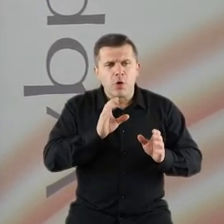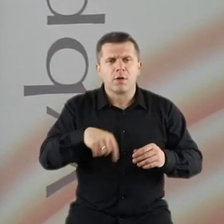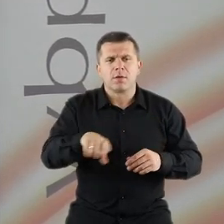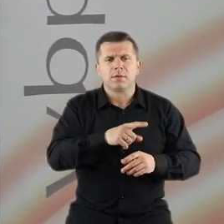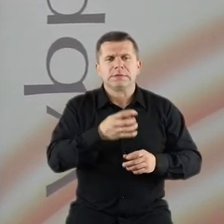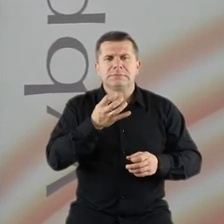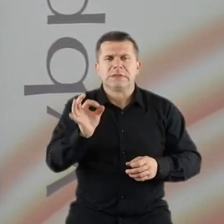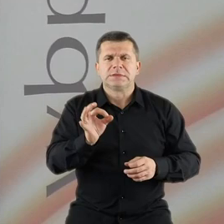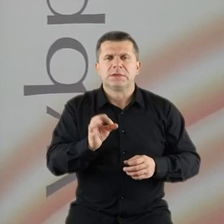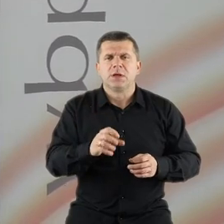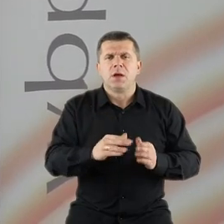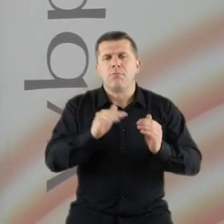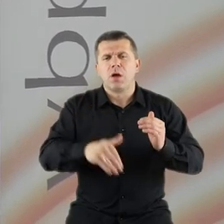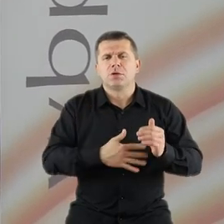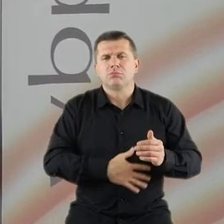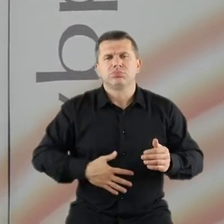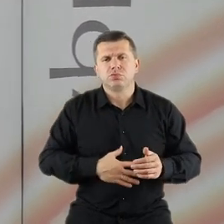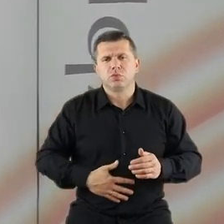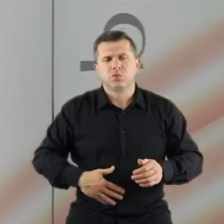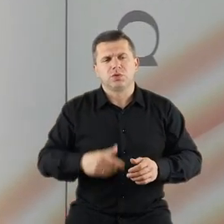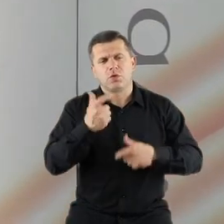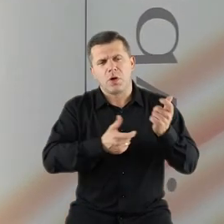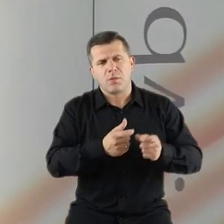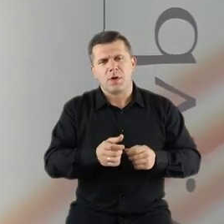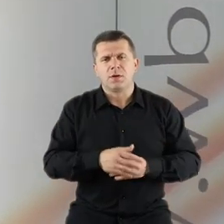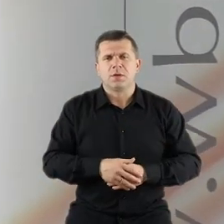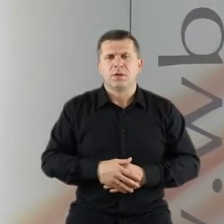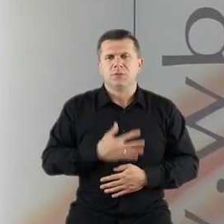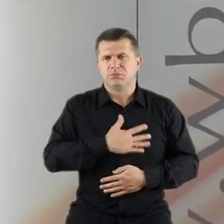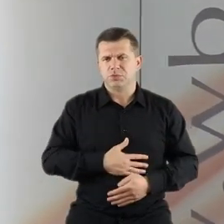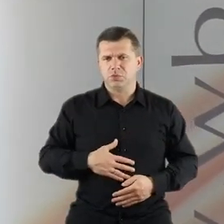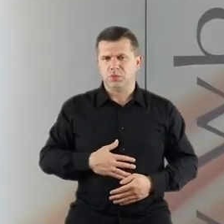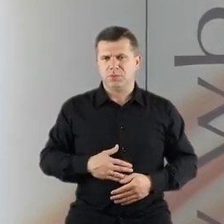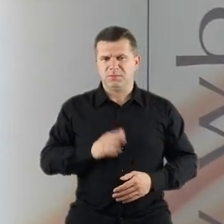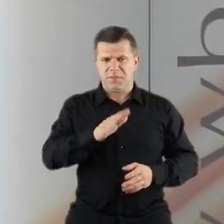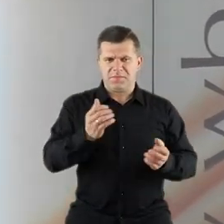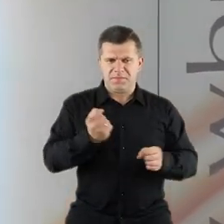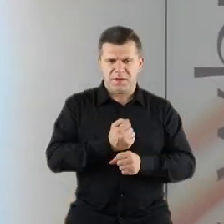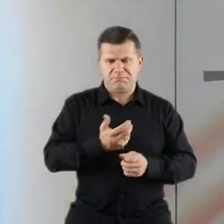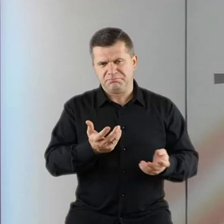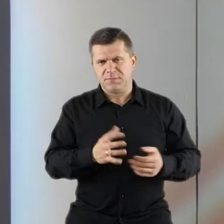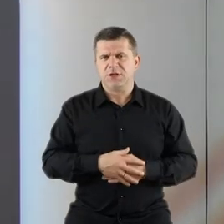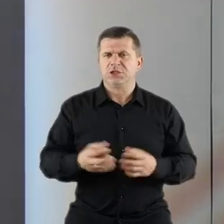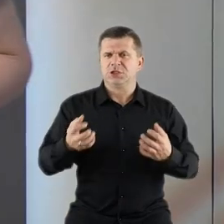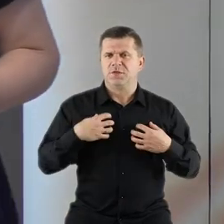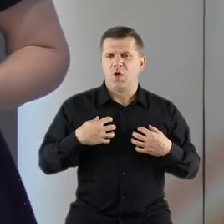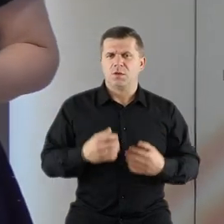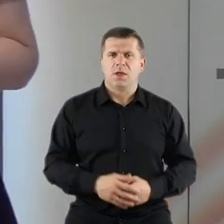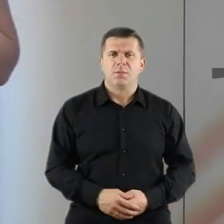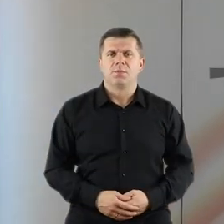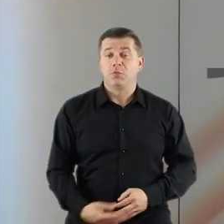zasadził pod żywotem czyli pod brzuchem żywot jaki musiał być ważny brzuch skoro był zwany żywotem